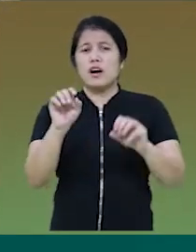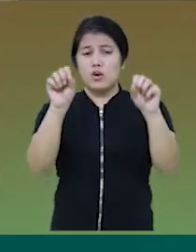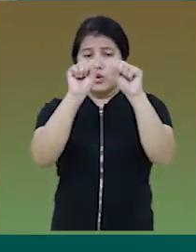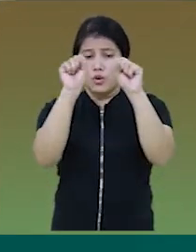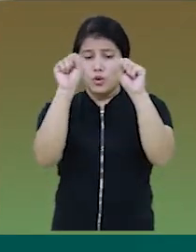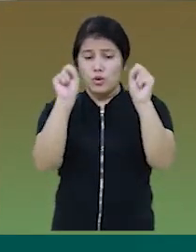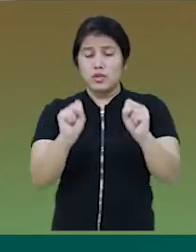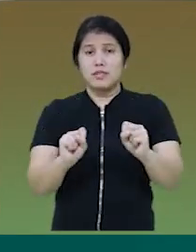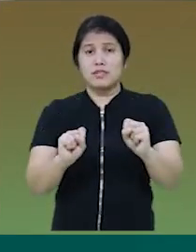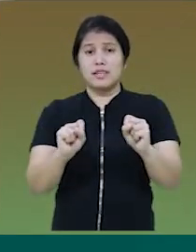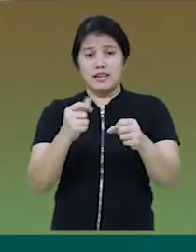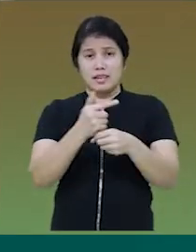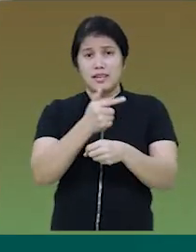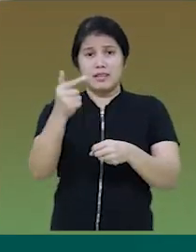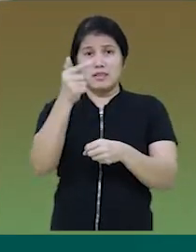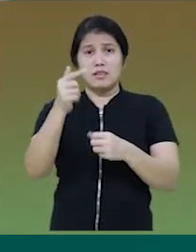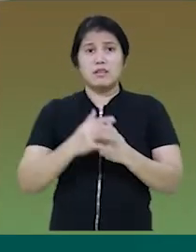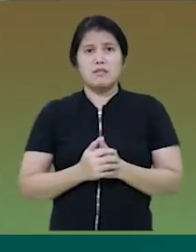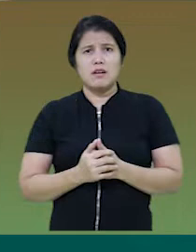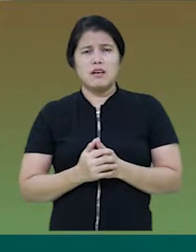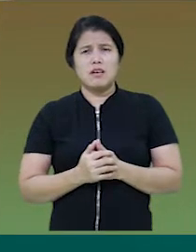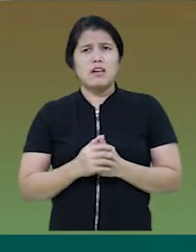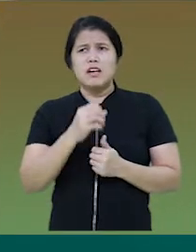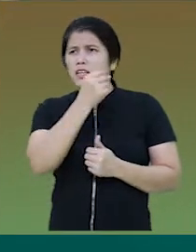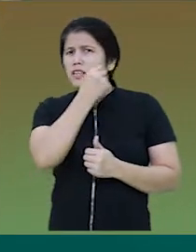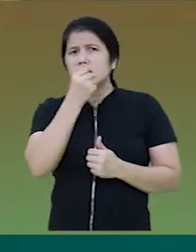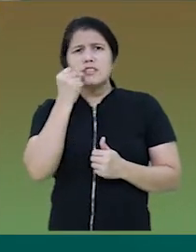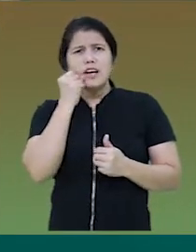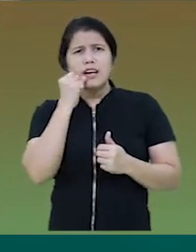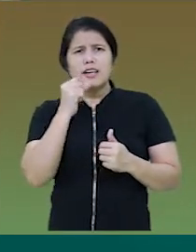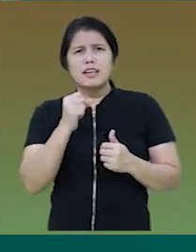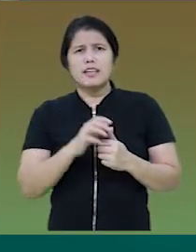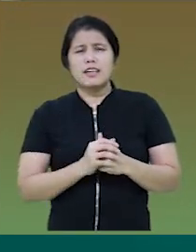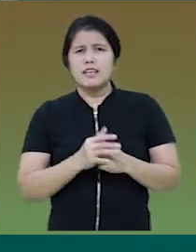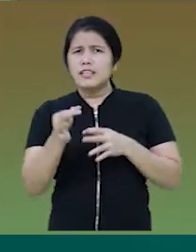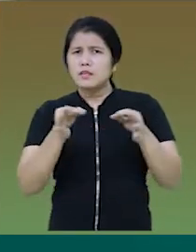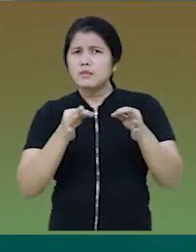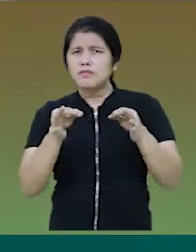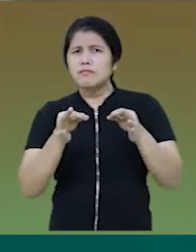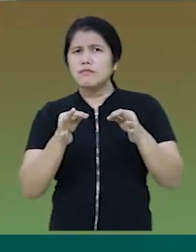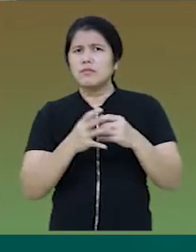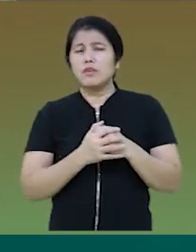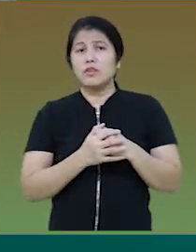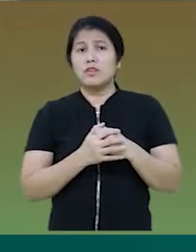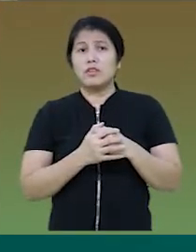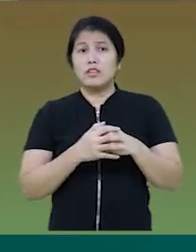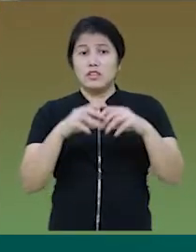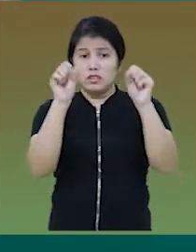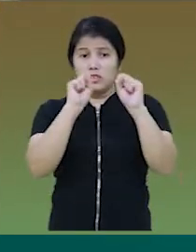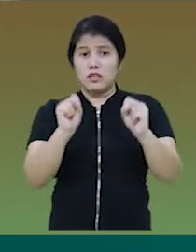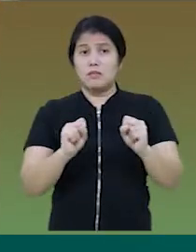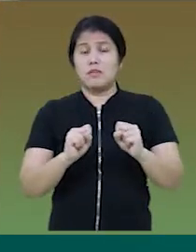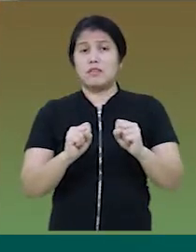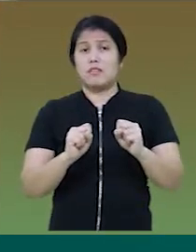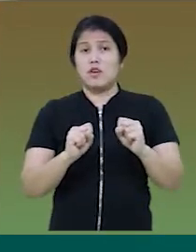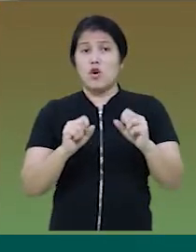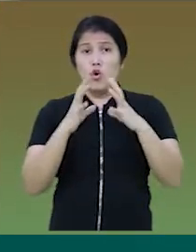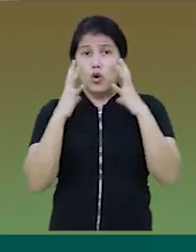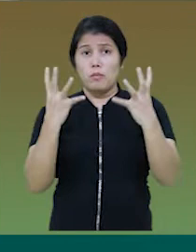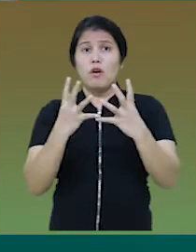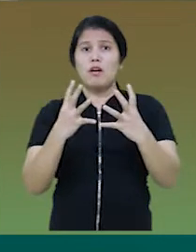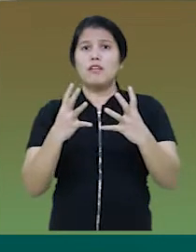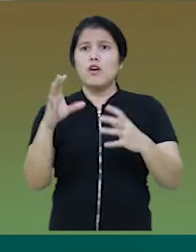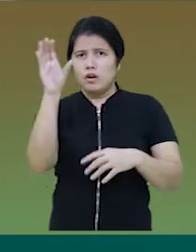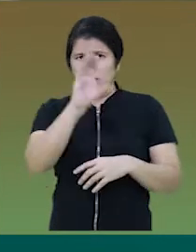gas? Sha, ilarawan nga ang hugis ng lobo. Ang lobo po ay hugis bilog. Hugis bilog nga